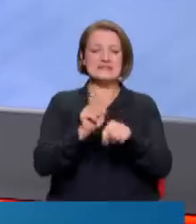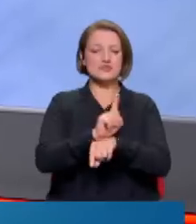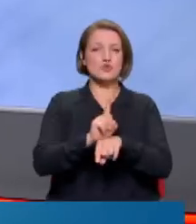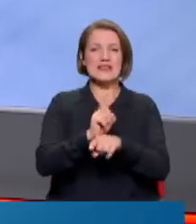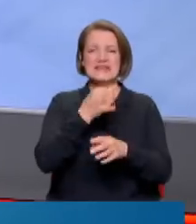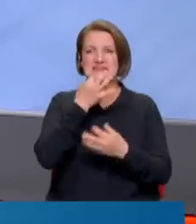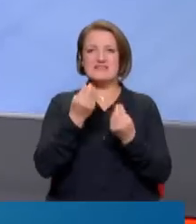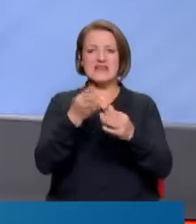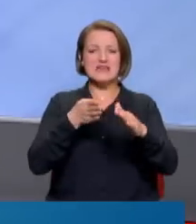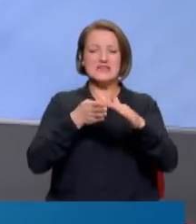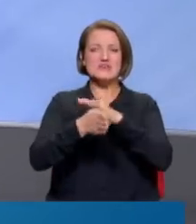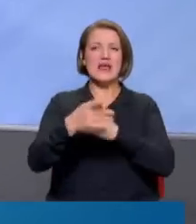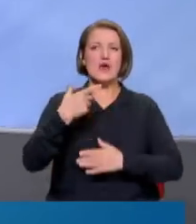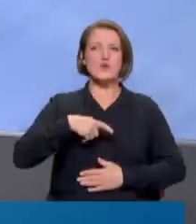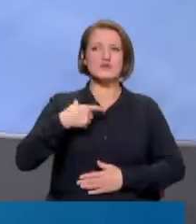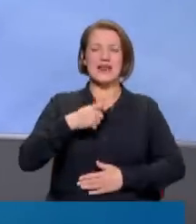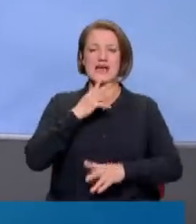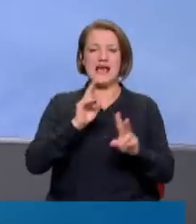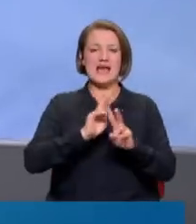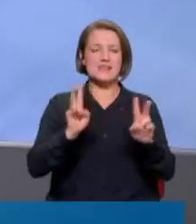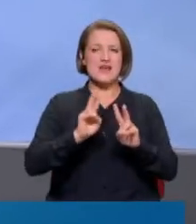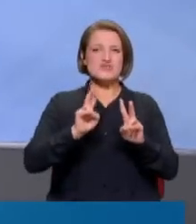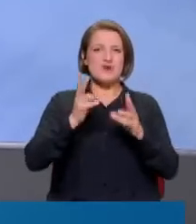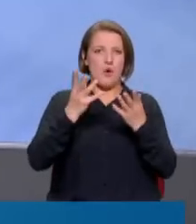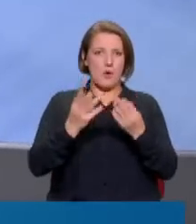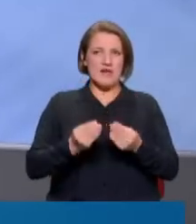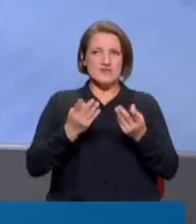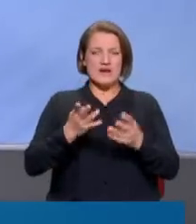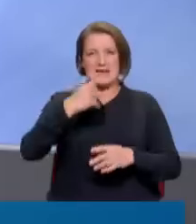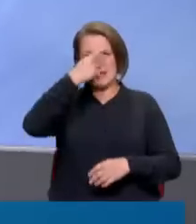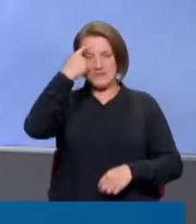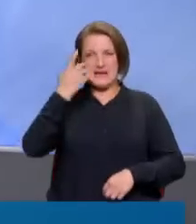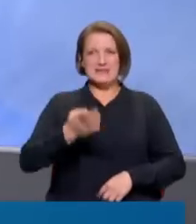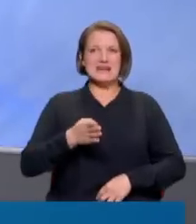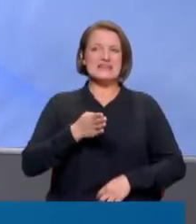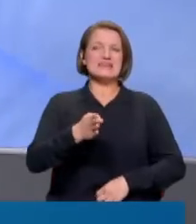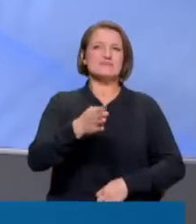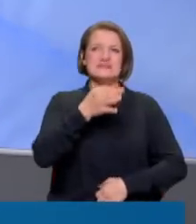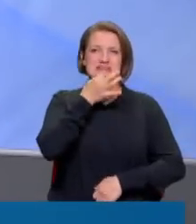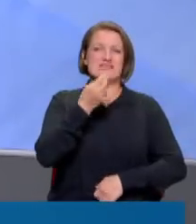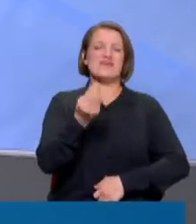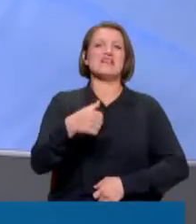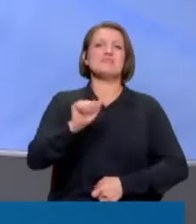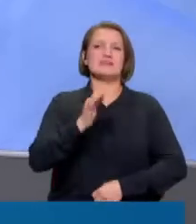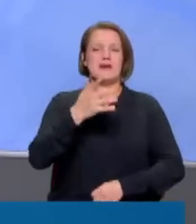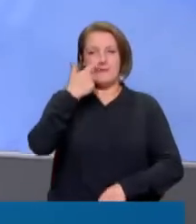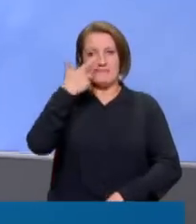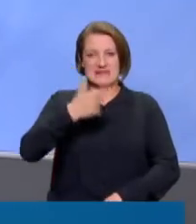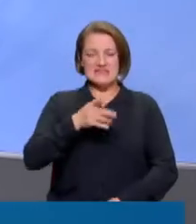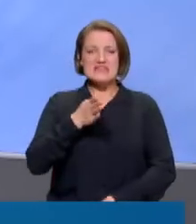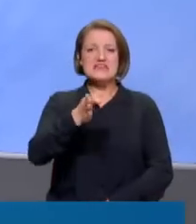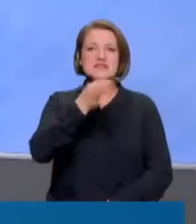izin verildi içeriye özellikle enerji sağlayabilecek imkanların girmesine izin verilmedi akaryakıt